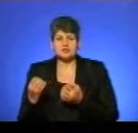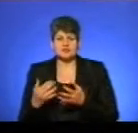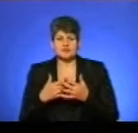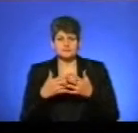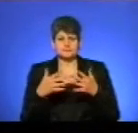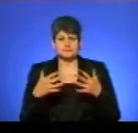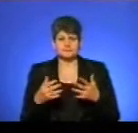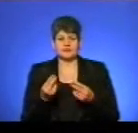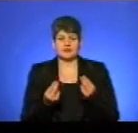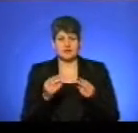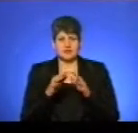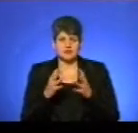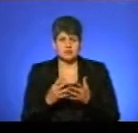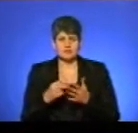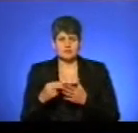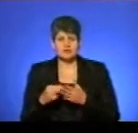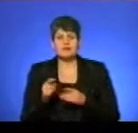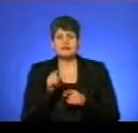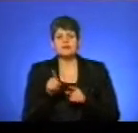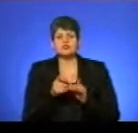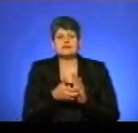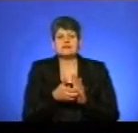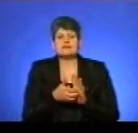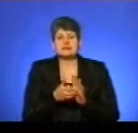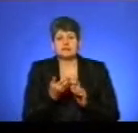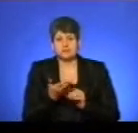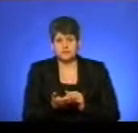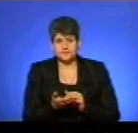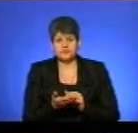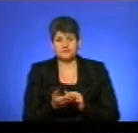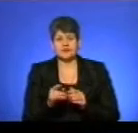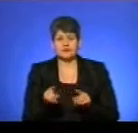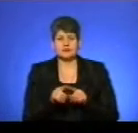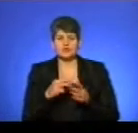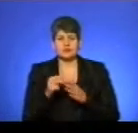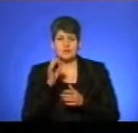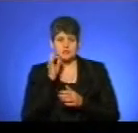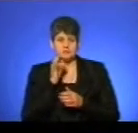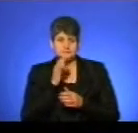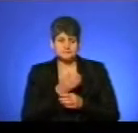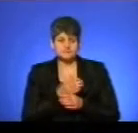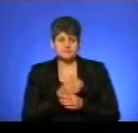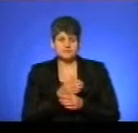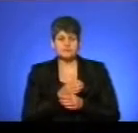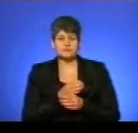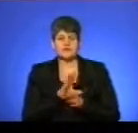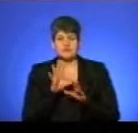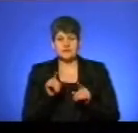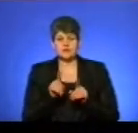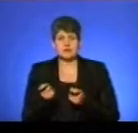гігієни, докупляли іграшки, докупляли ті складники, яких нам найбільше не вистачало. Також закупляли ми солодощі. Те, що принесли